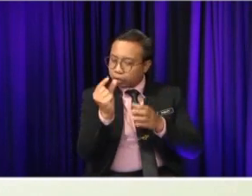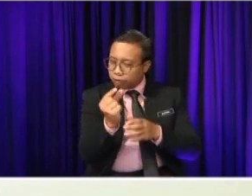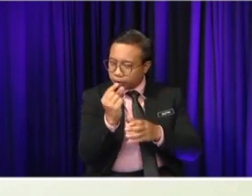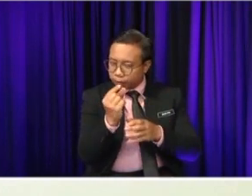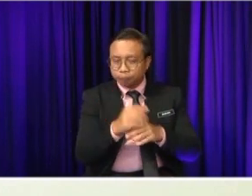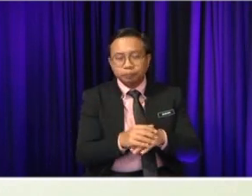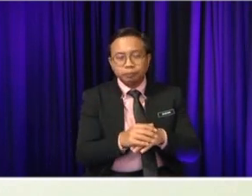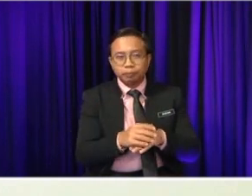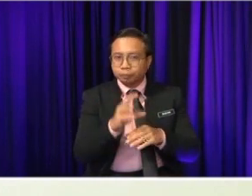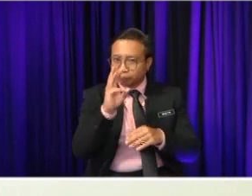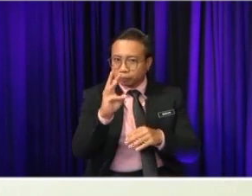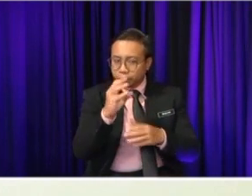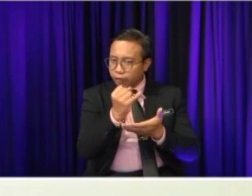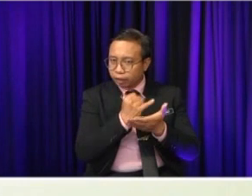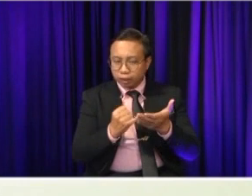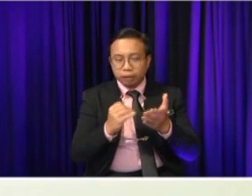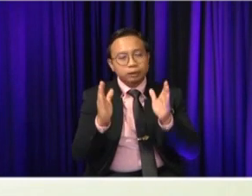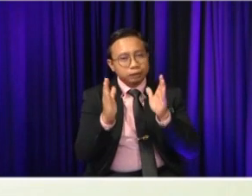6 laki-laki